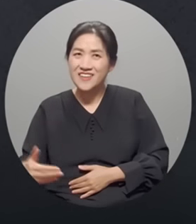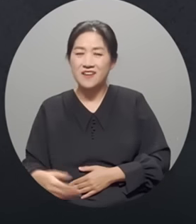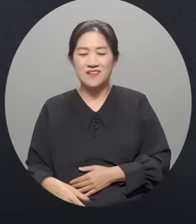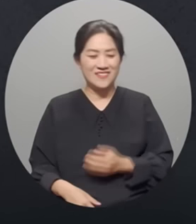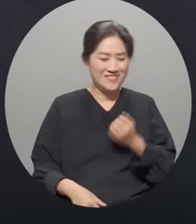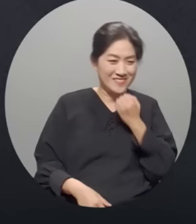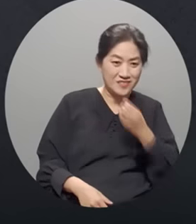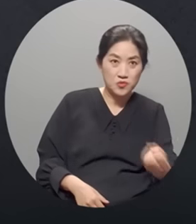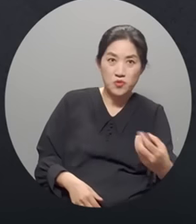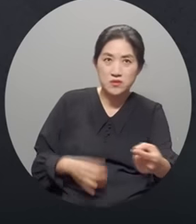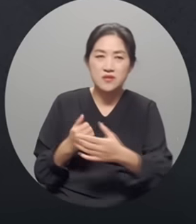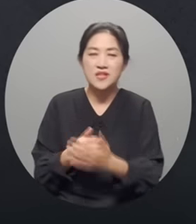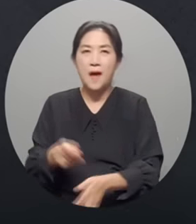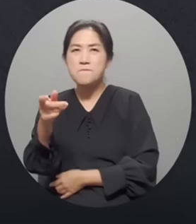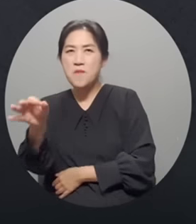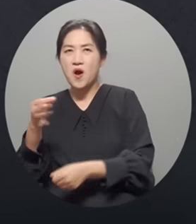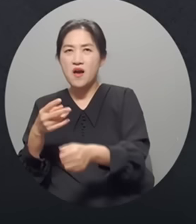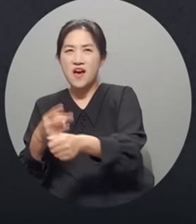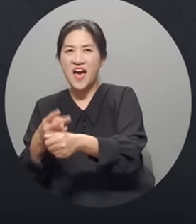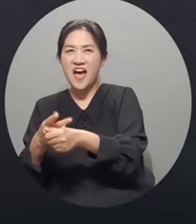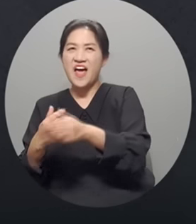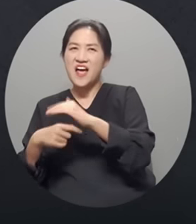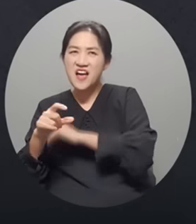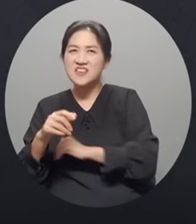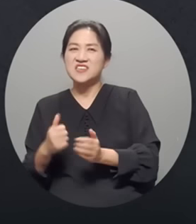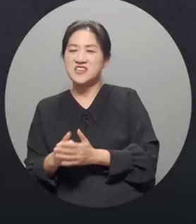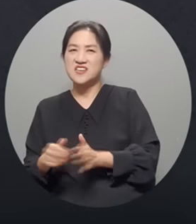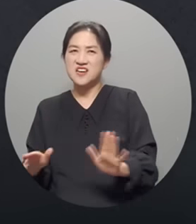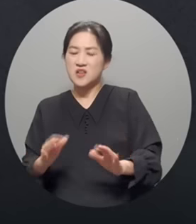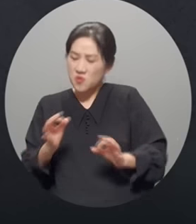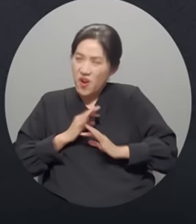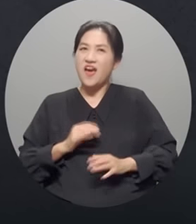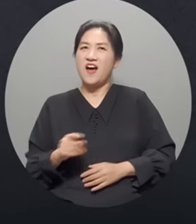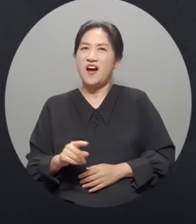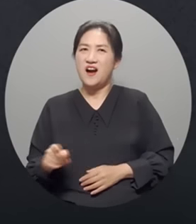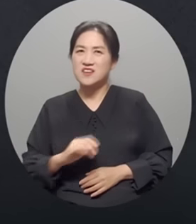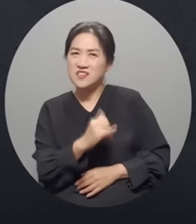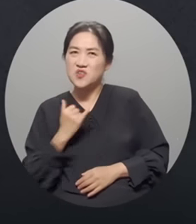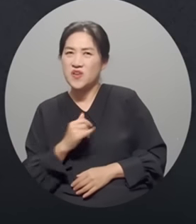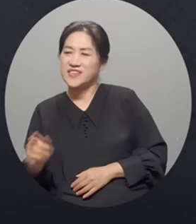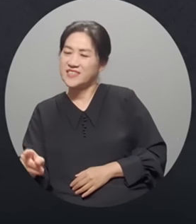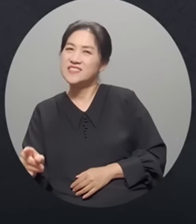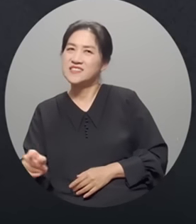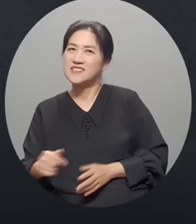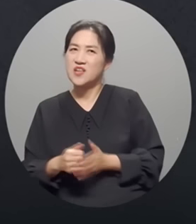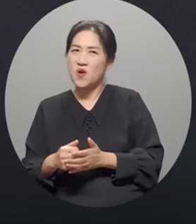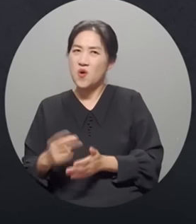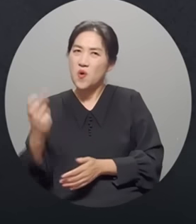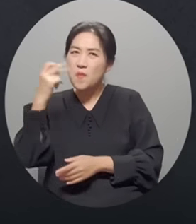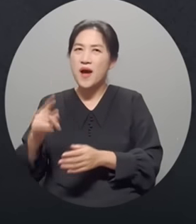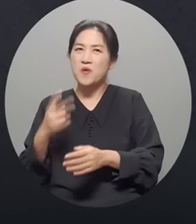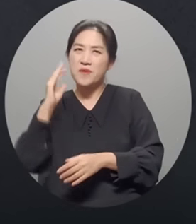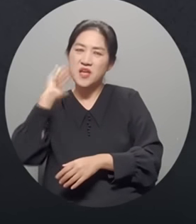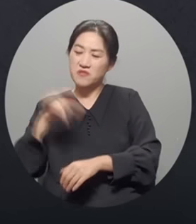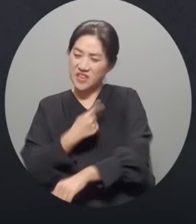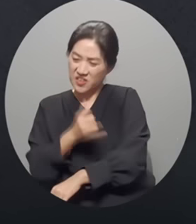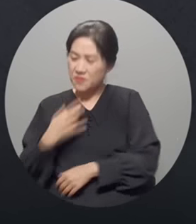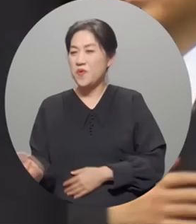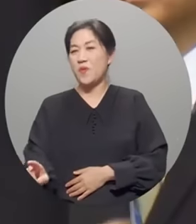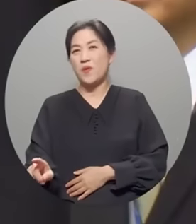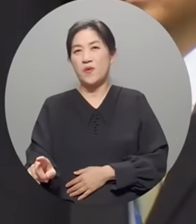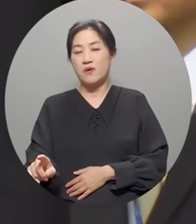어? 명선생님이 이렇게 아침에 이래 놀라셔가지고 전화 오게 만든 이게 오빠 이거 오빠 대통령으로 자격 있는 거야?